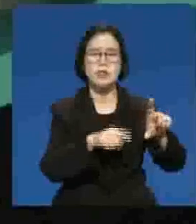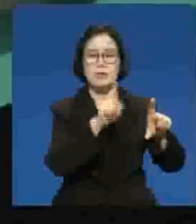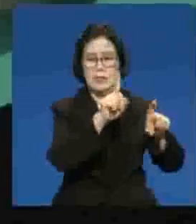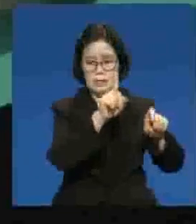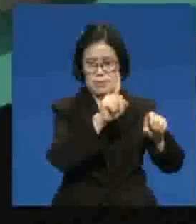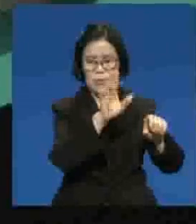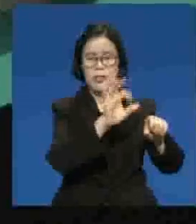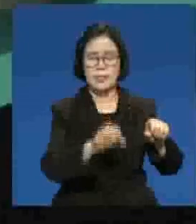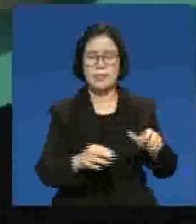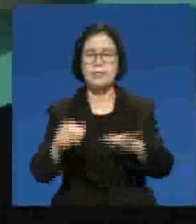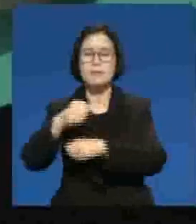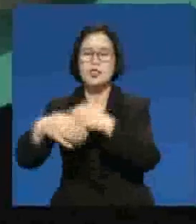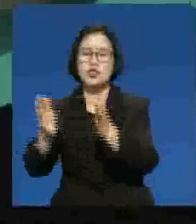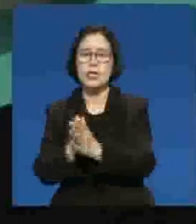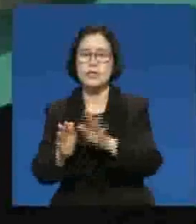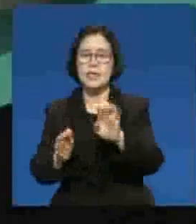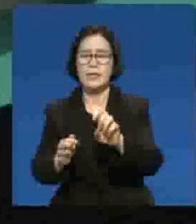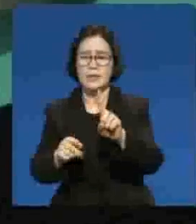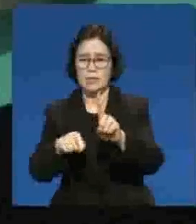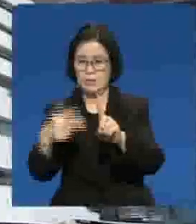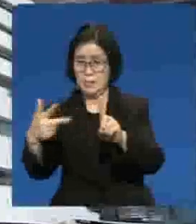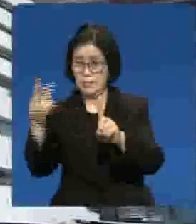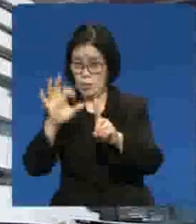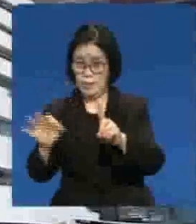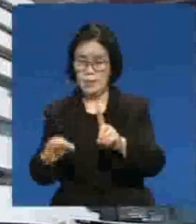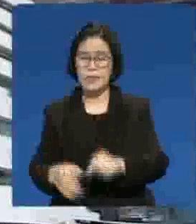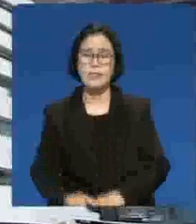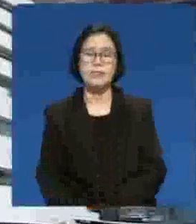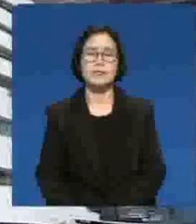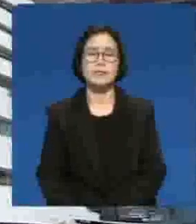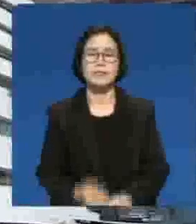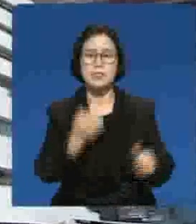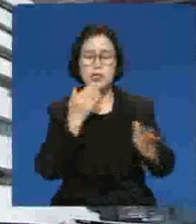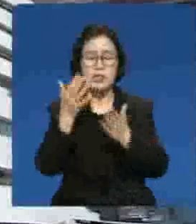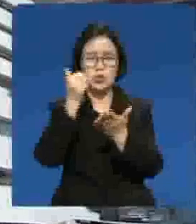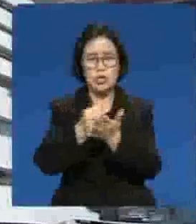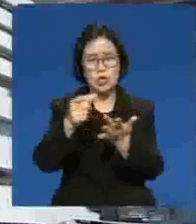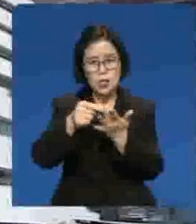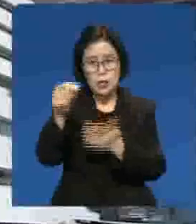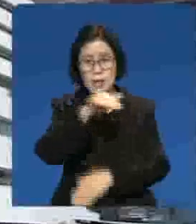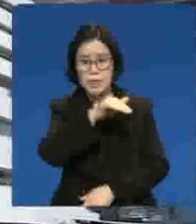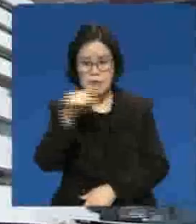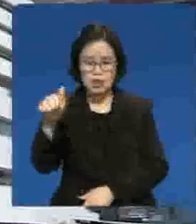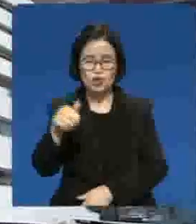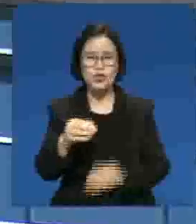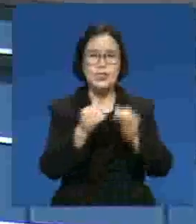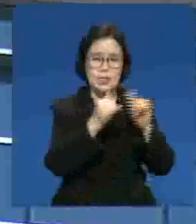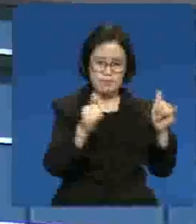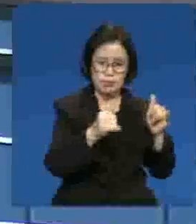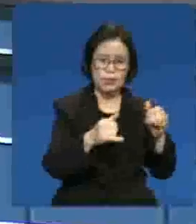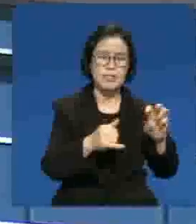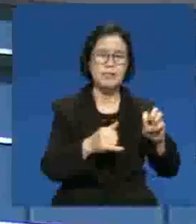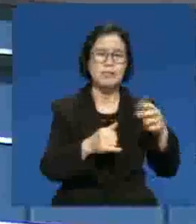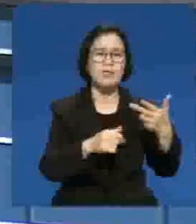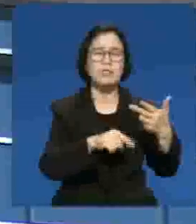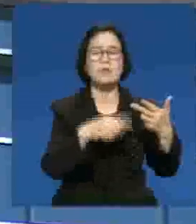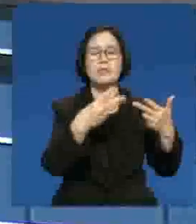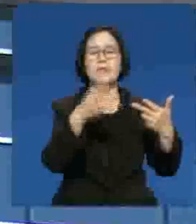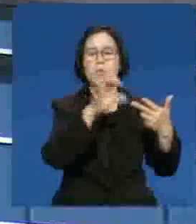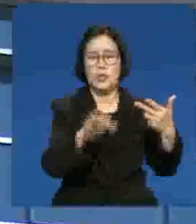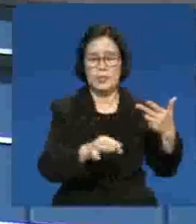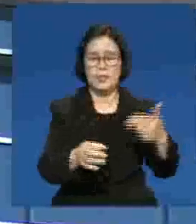45.1%, 민주당 41.7%였고 경기도지사 선택 기준으론 인물